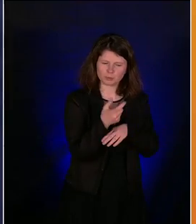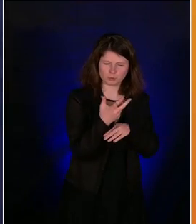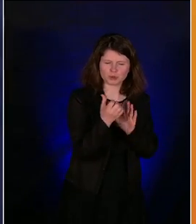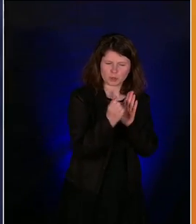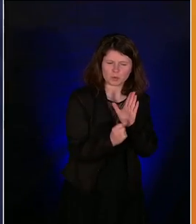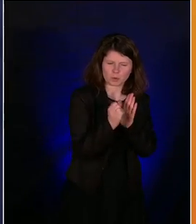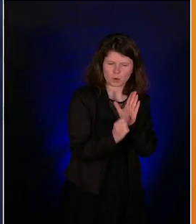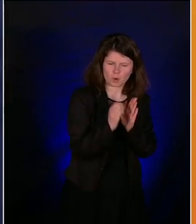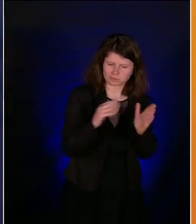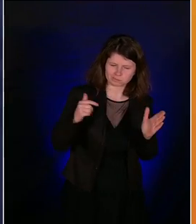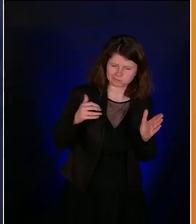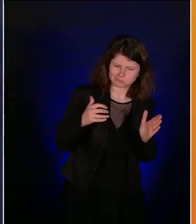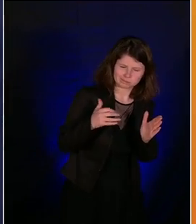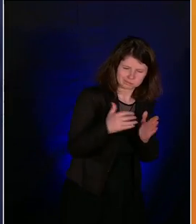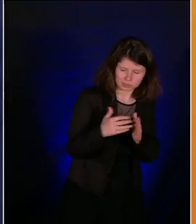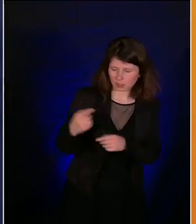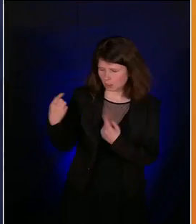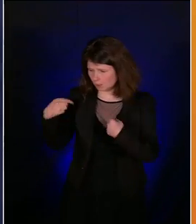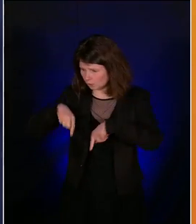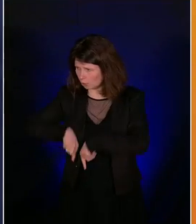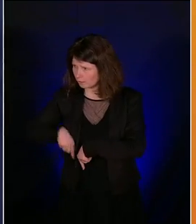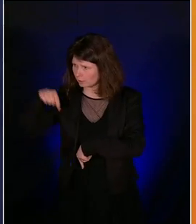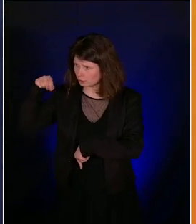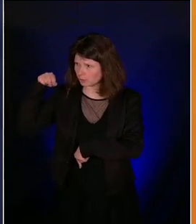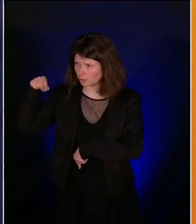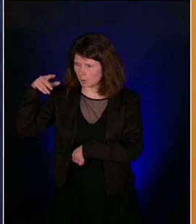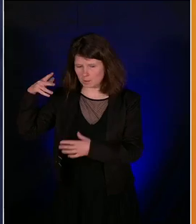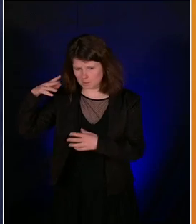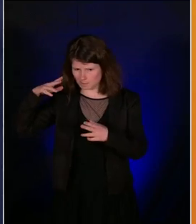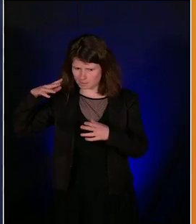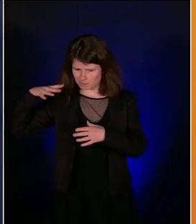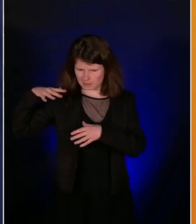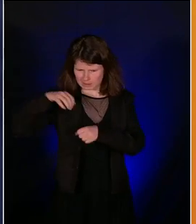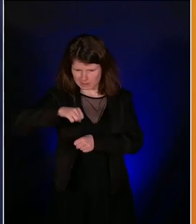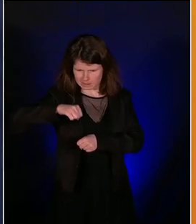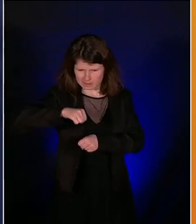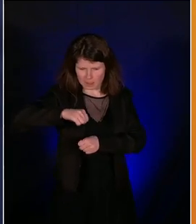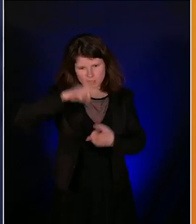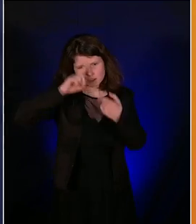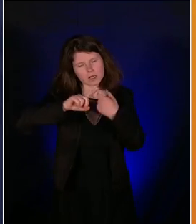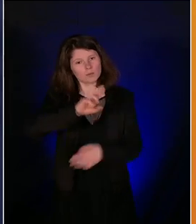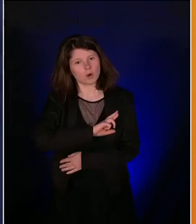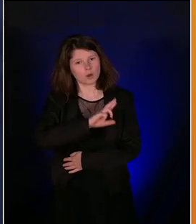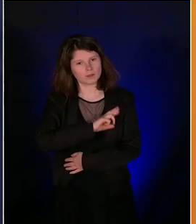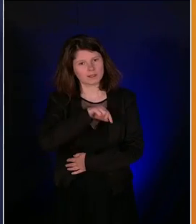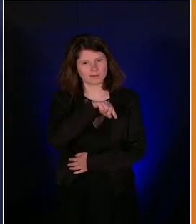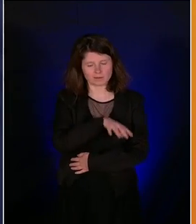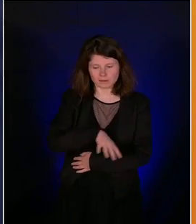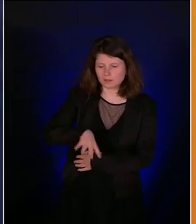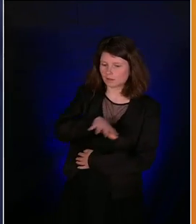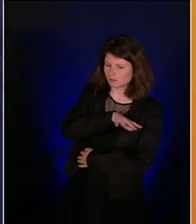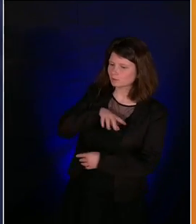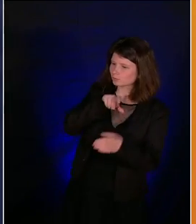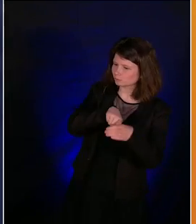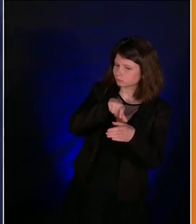arquebouté à faire passer en force sa réforme des retraites mais à jour pour nombre de travailleurs l'importance du icalisme et de